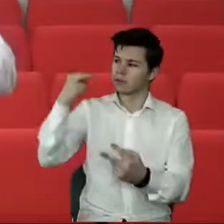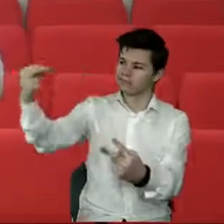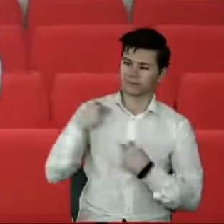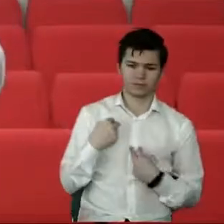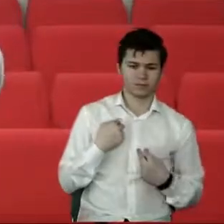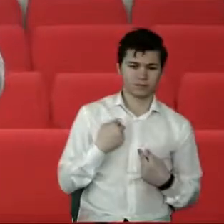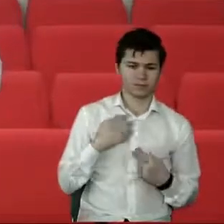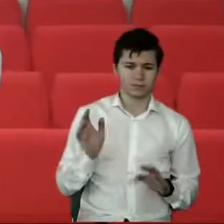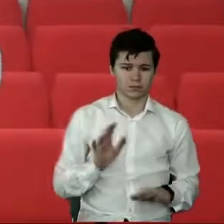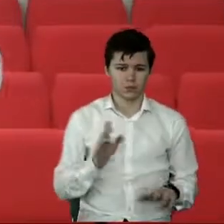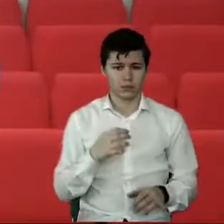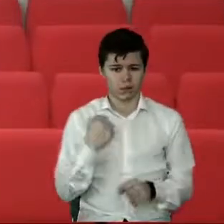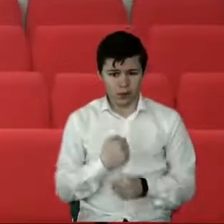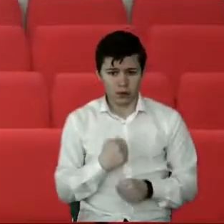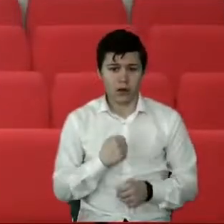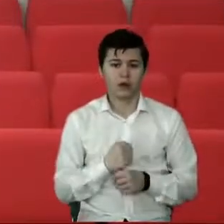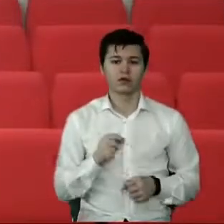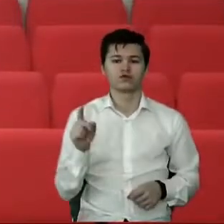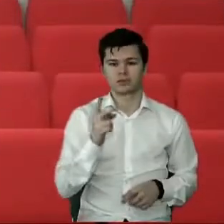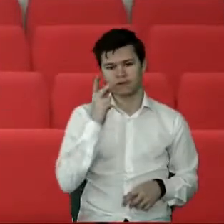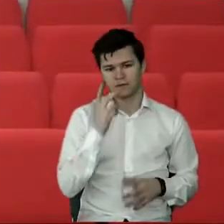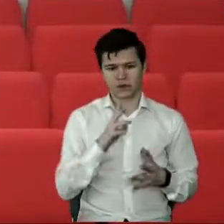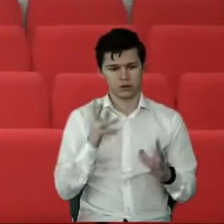чтобы это дело было сделано и другим было хорошо.